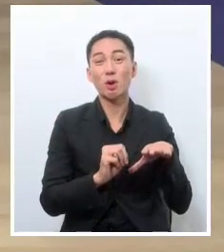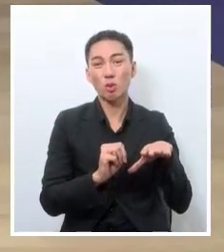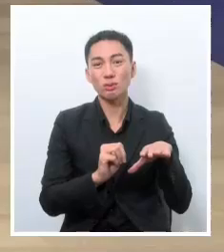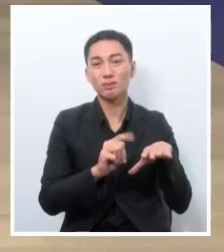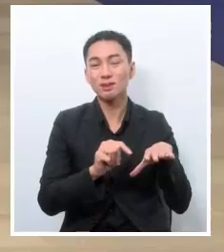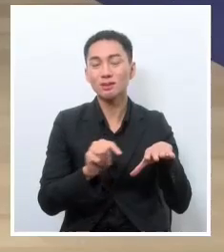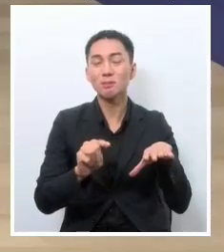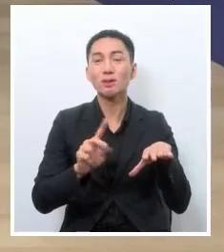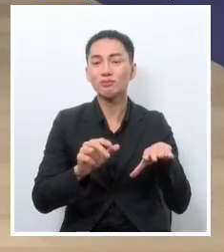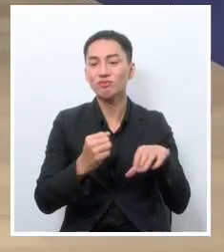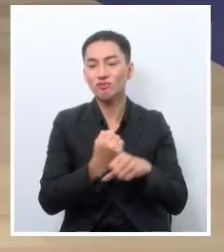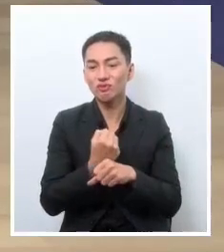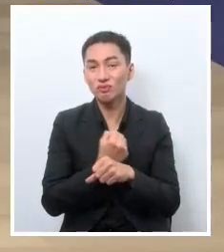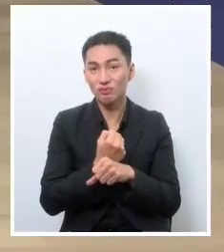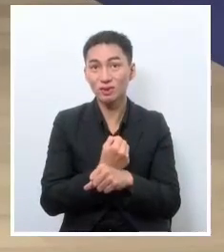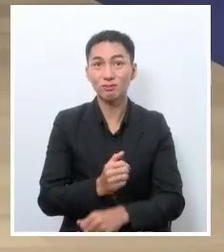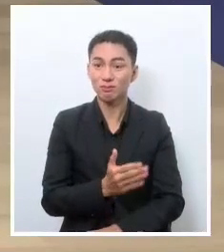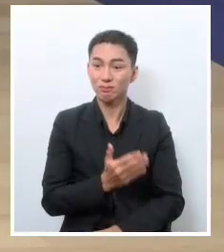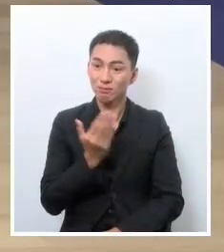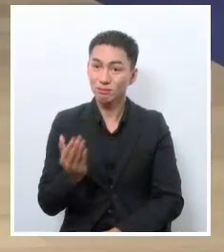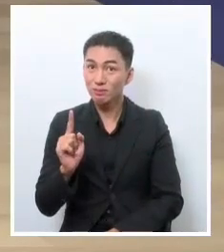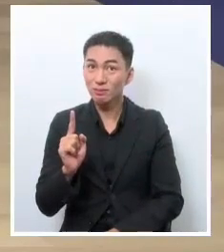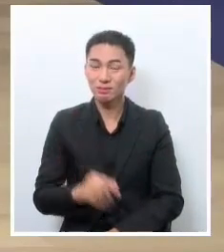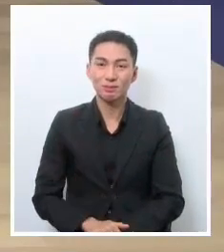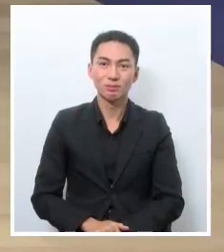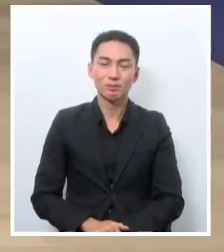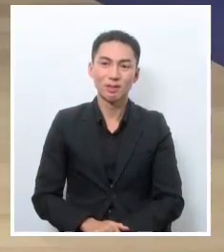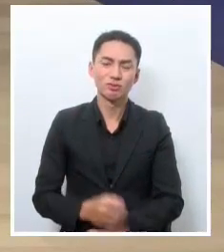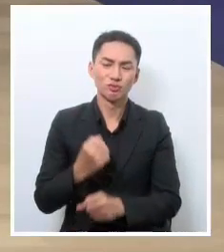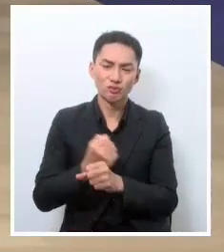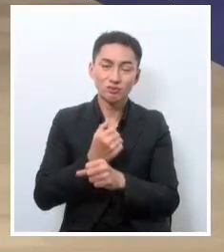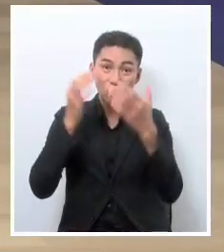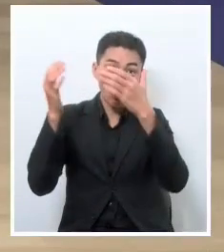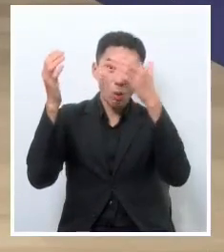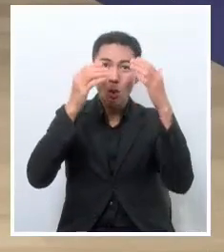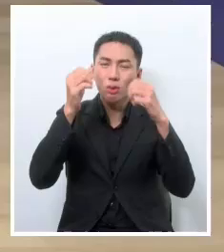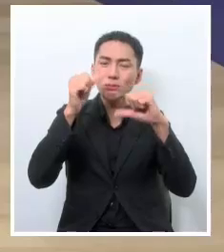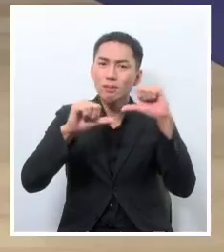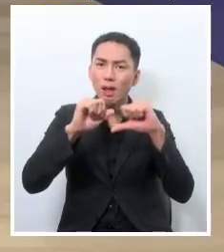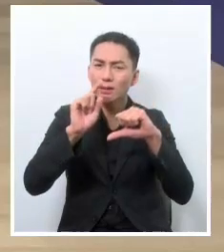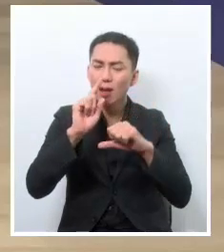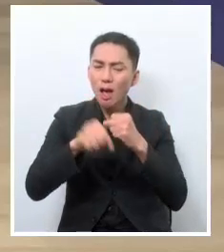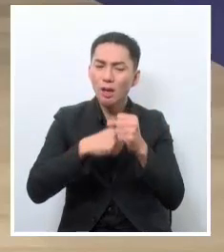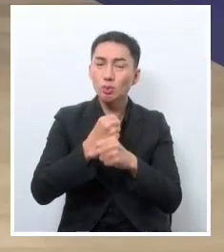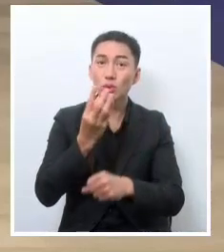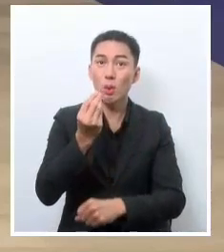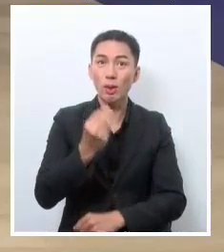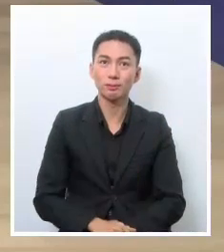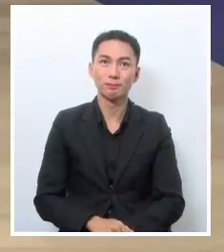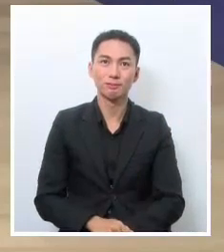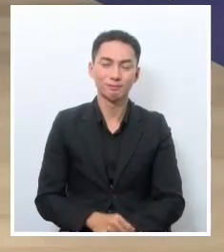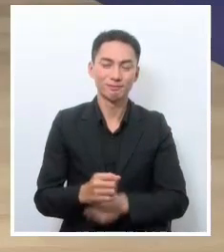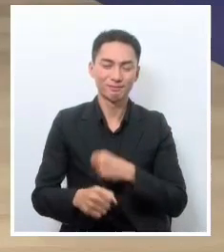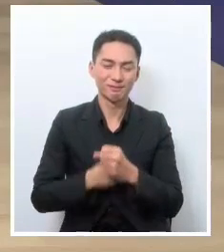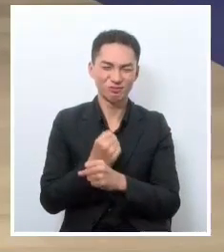ครับทางนี้ล่ะอันนี้ฝึกซ้อมมาแล้วก็เล่นโขเนี่ยมาตั้งแต่อายุเท่าไหร่คะเริ่มเรียนตั้งแต่อายุ